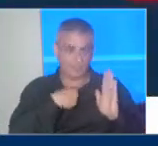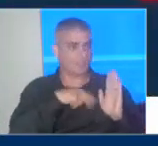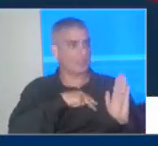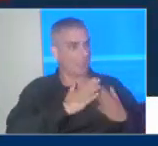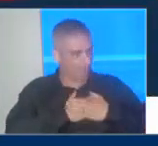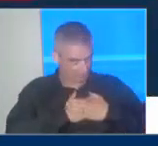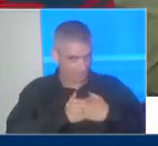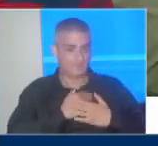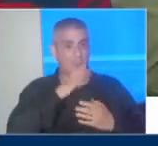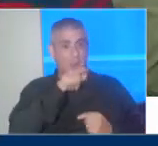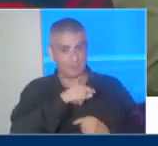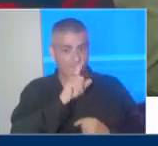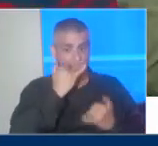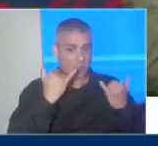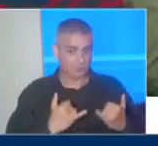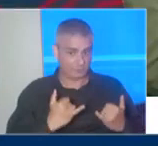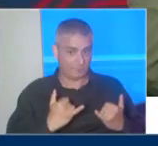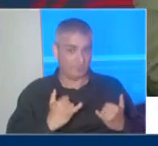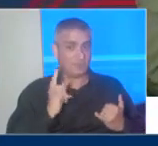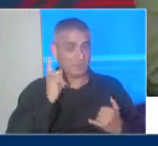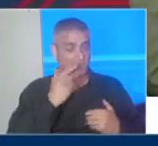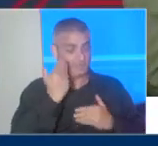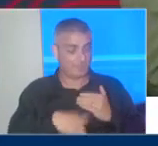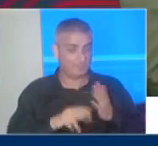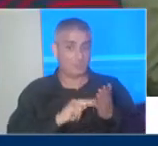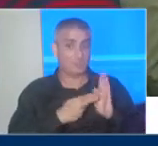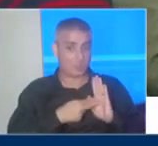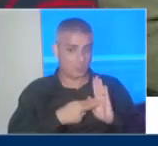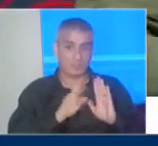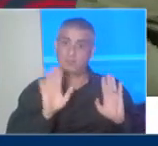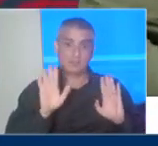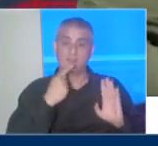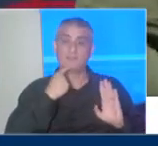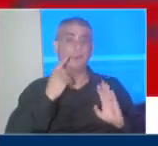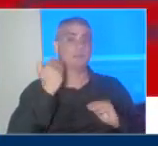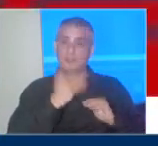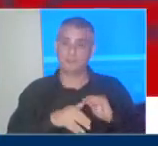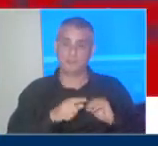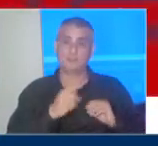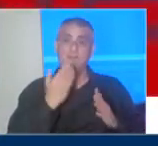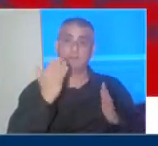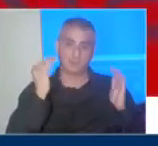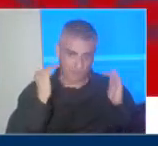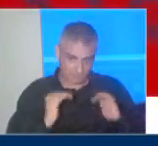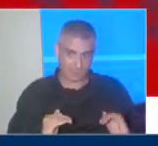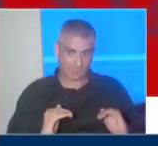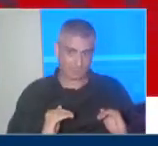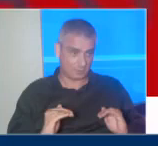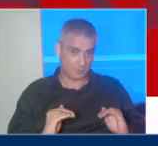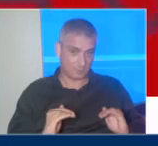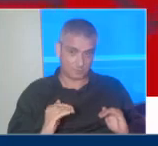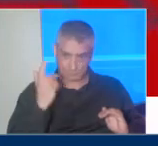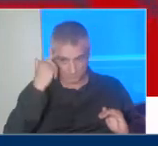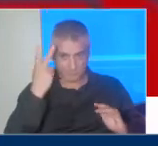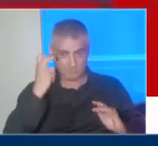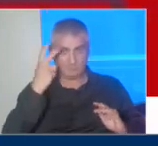אחראי עליהם ואנחנו נדבר עליהם. אבל עכשיו אנחנו מוכרחים לסיים את התוכנית. את יודע, בשורה התחתונה, גדי, ירדנו בלא